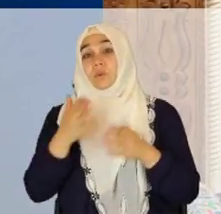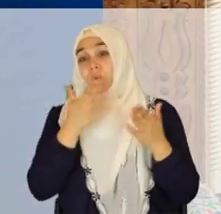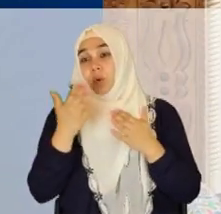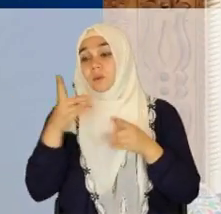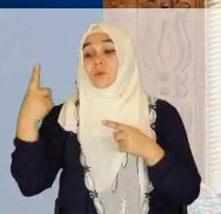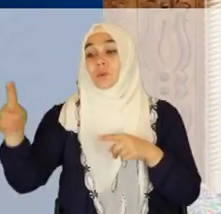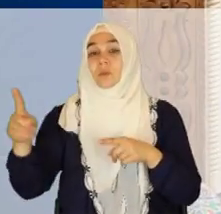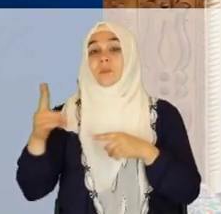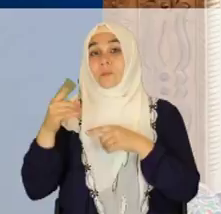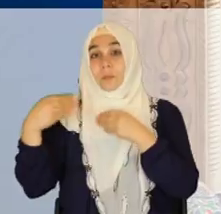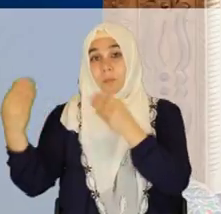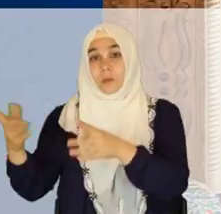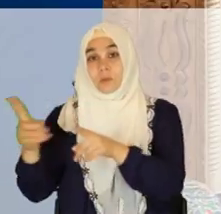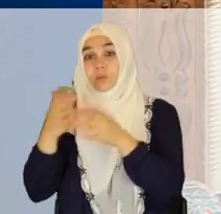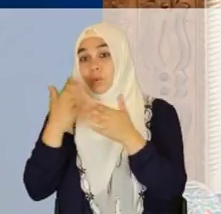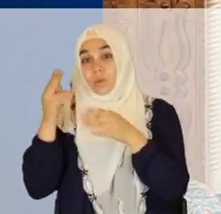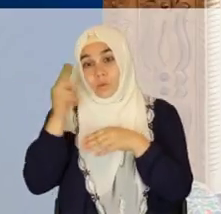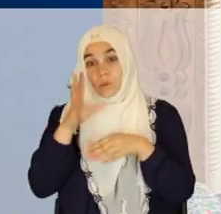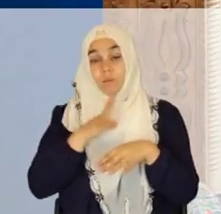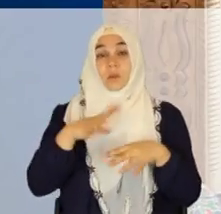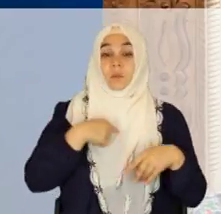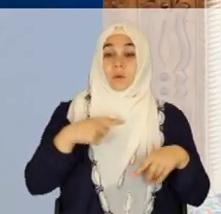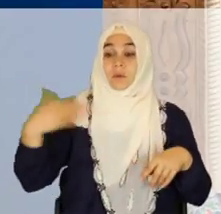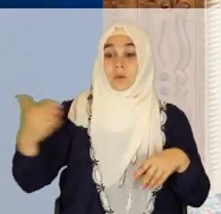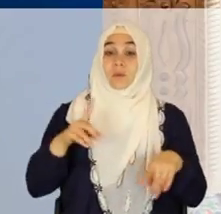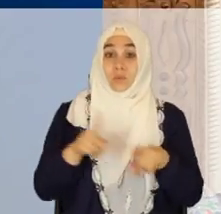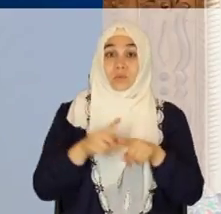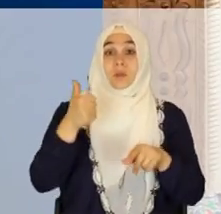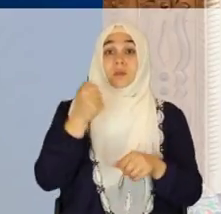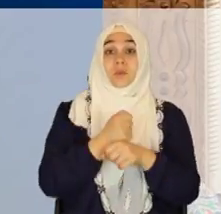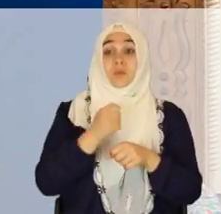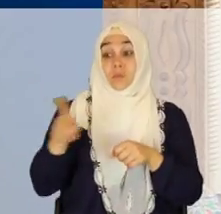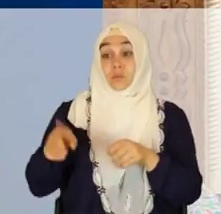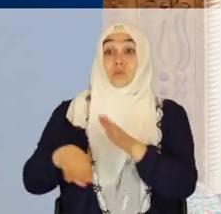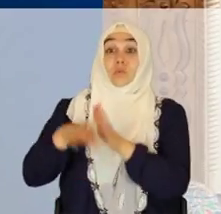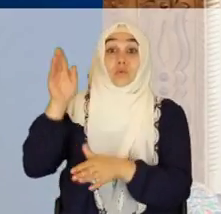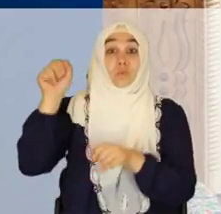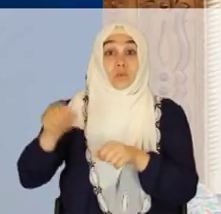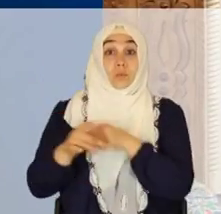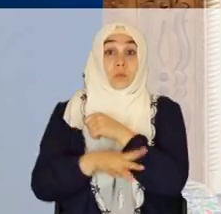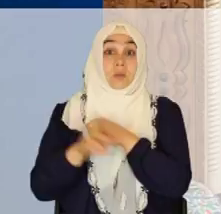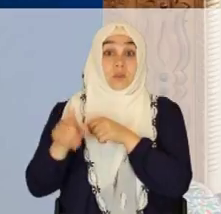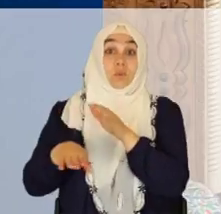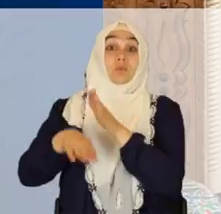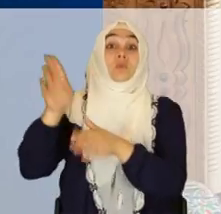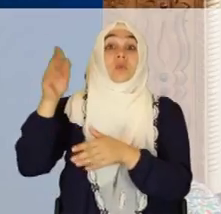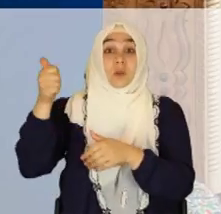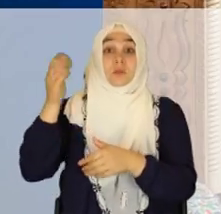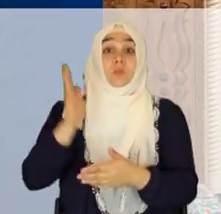qilishga o'rgatadi. Ularni ham holi yaxshilanadi. Kim biladi, ertaga ular undan yaxshi bo'lib ketar.